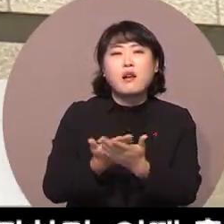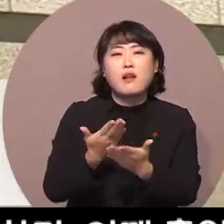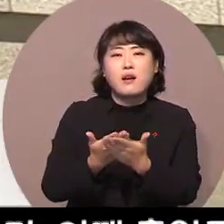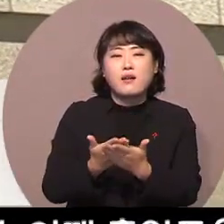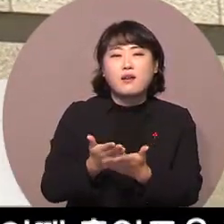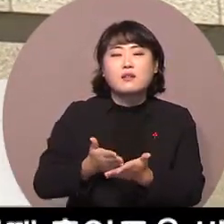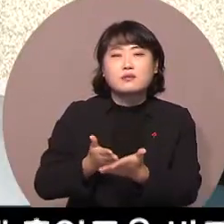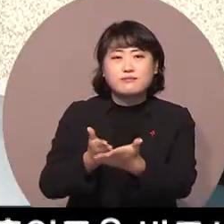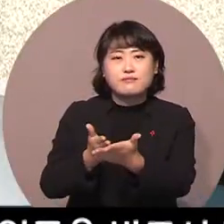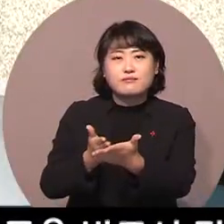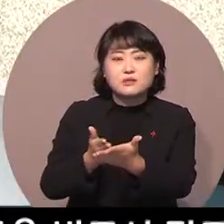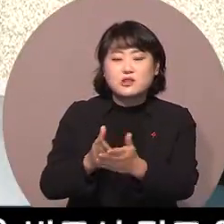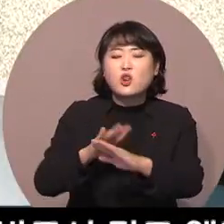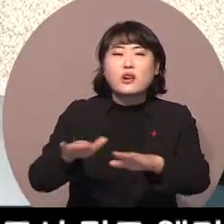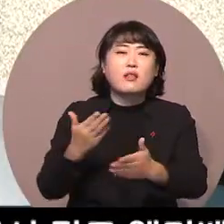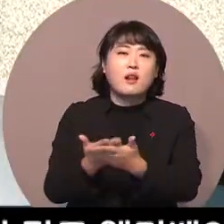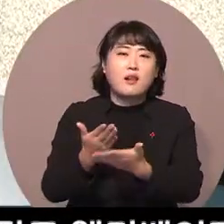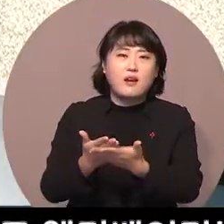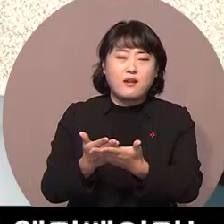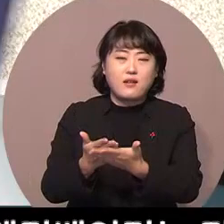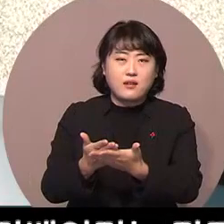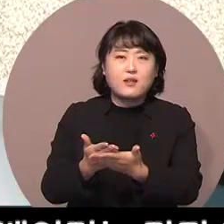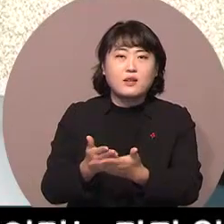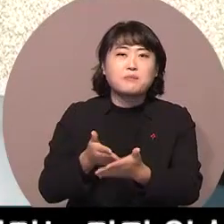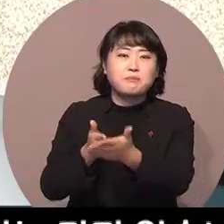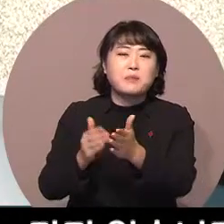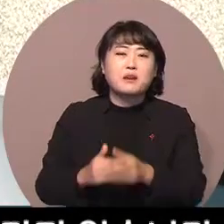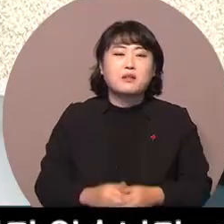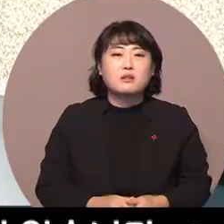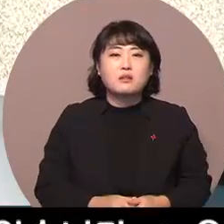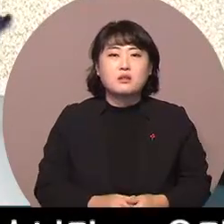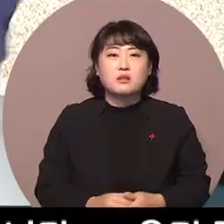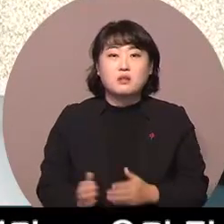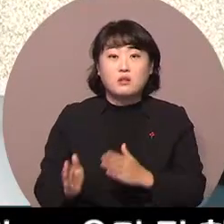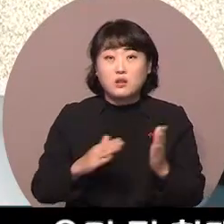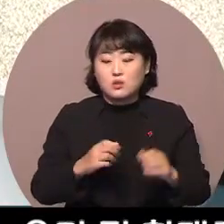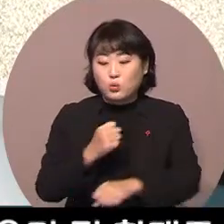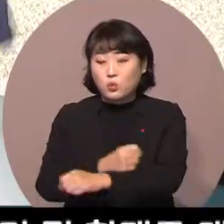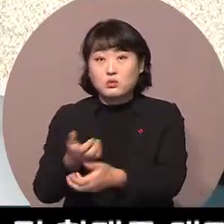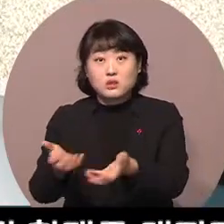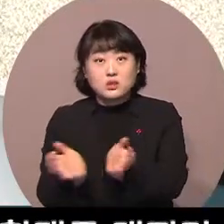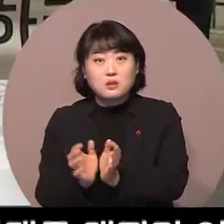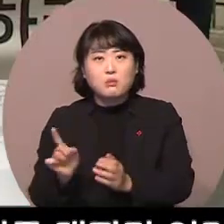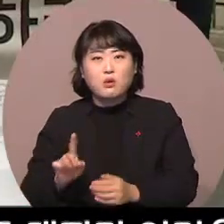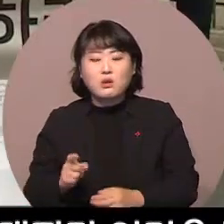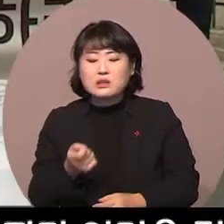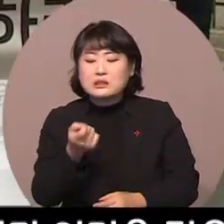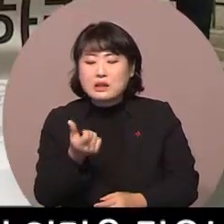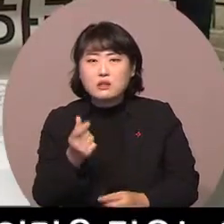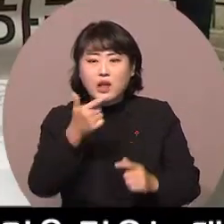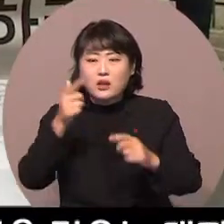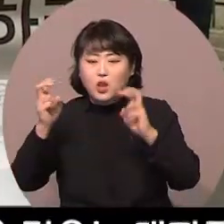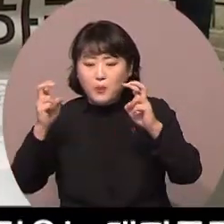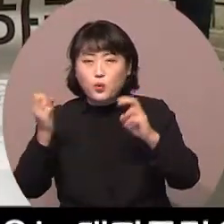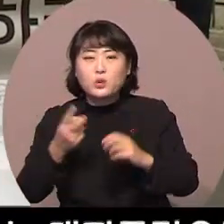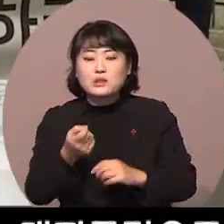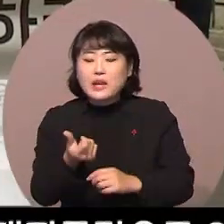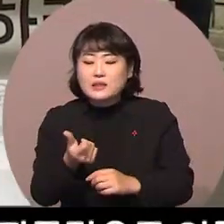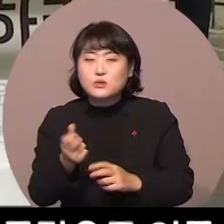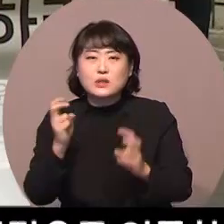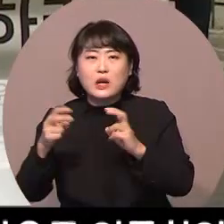개정한 처리를 촉구했습니다 반면 지역 노동은 대기업뿐만 아니라 소규모 사업장까지 참여해야